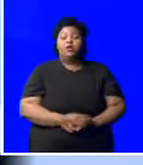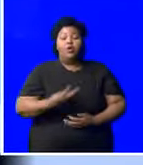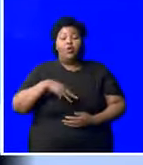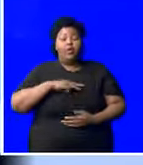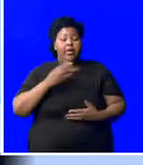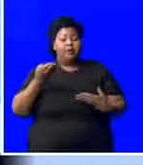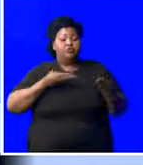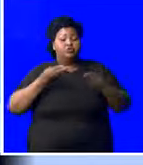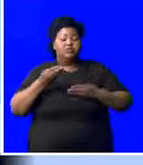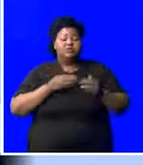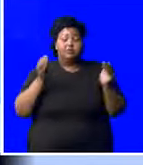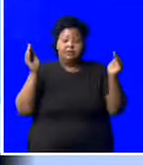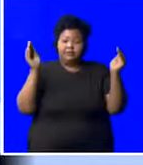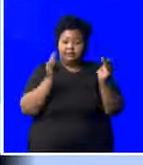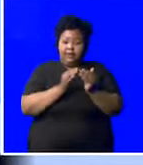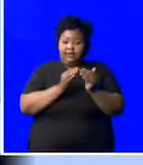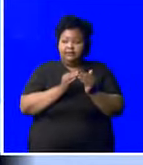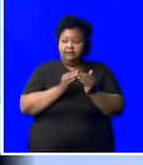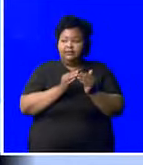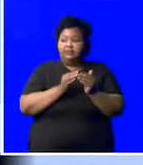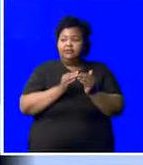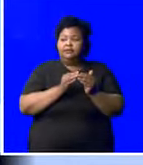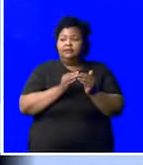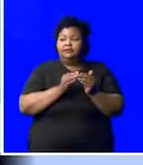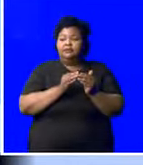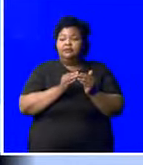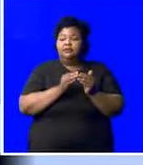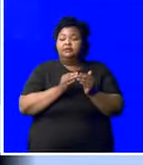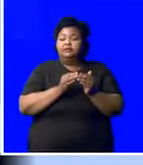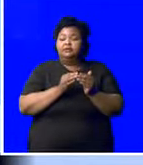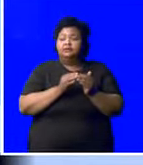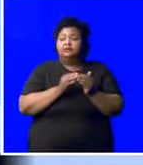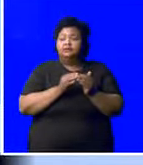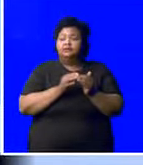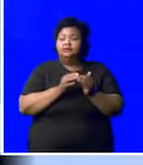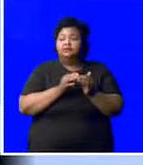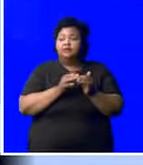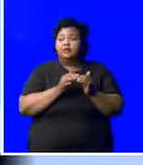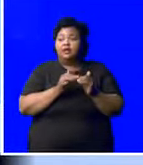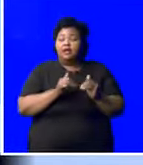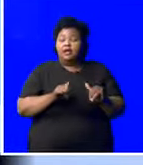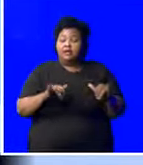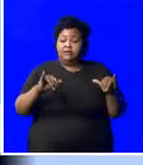labancane silo sikhulu. We are ready to get into the business.